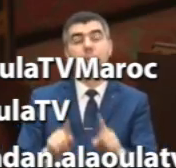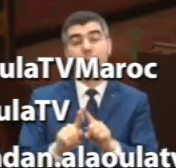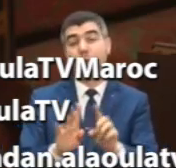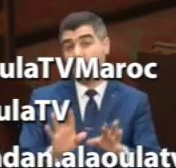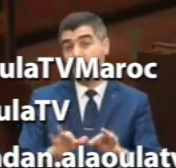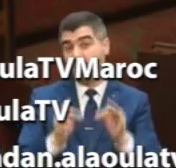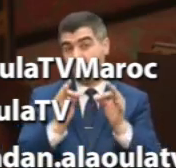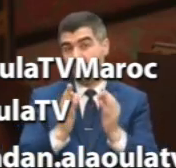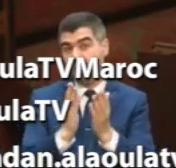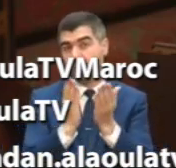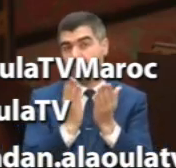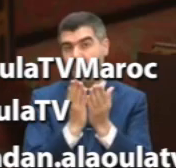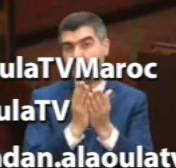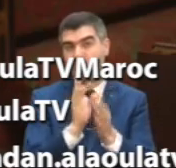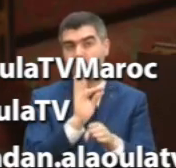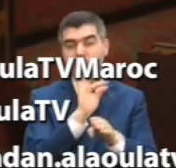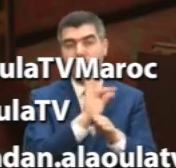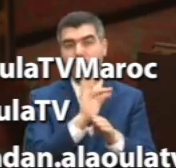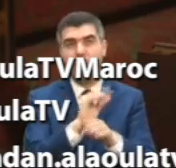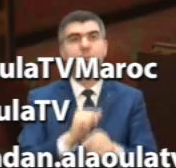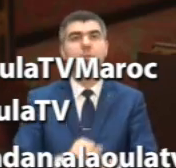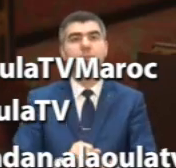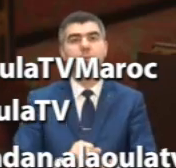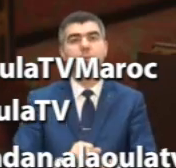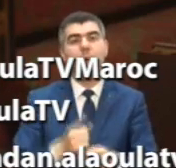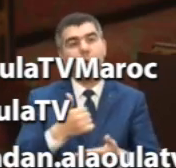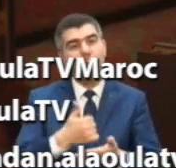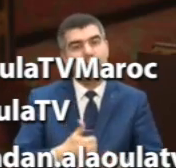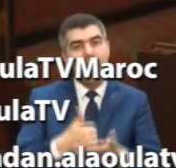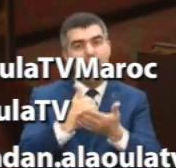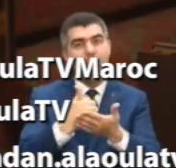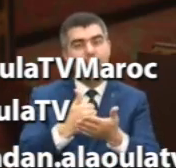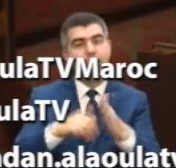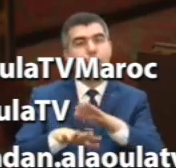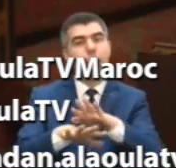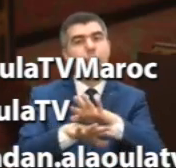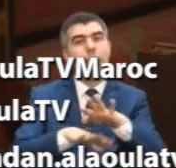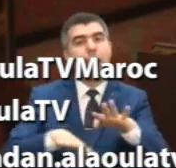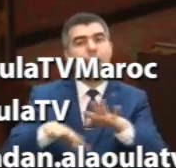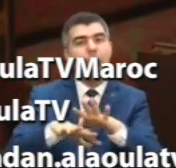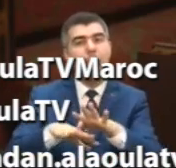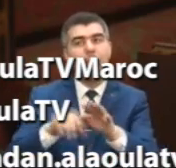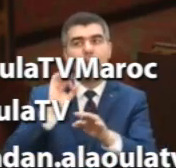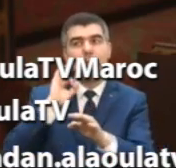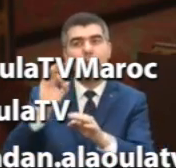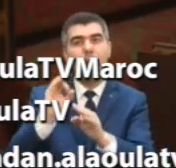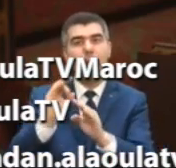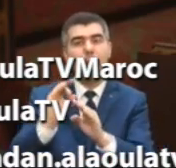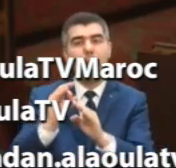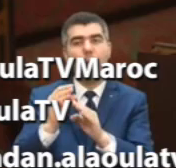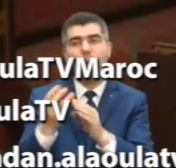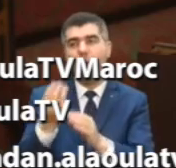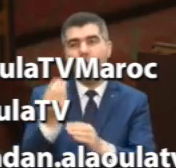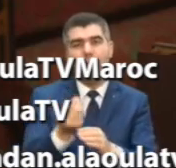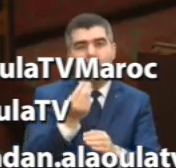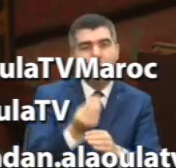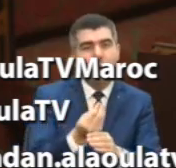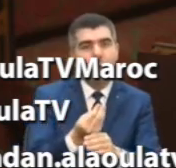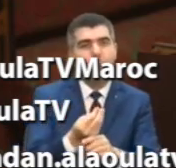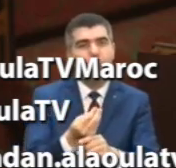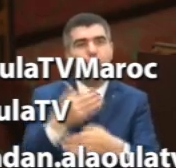المدرسي وأيضا توفير الدعم الاجتماعي للتلاميذ وتأهيل المؤسسات